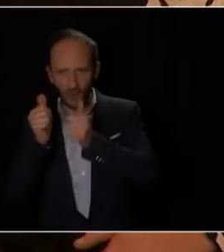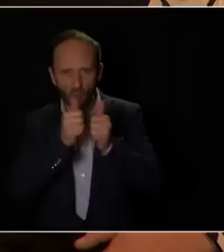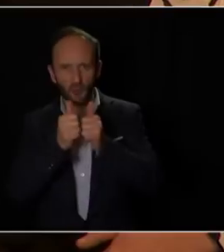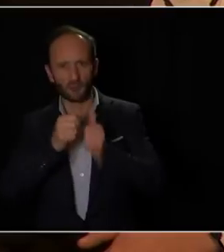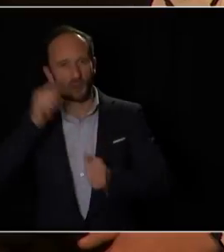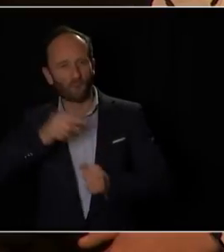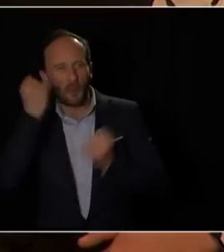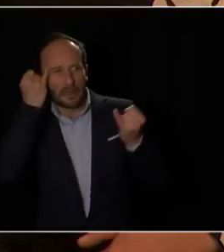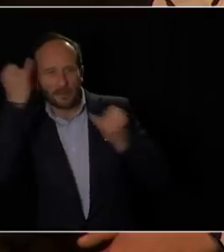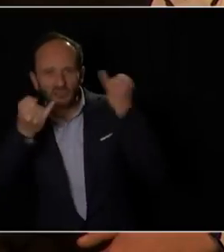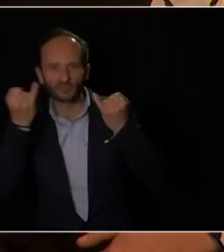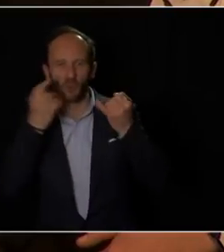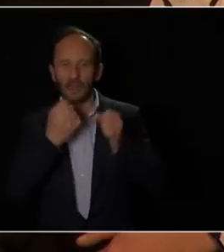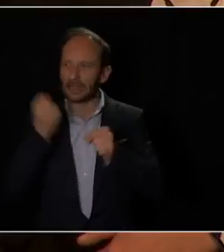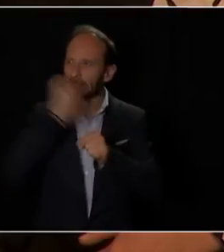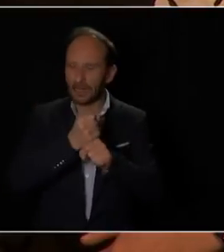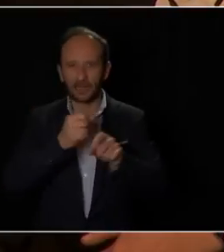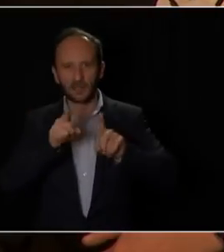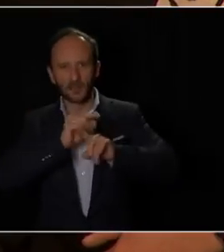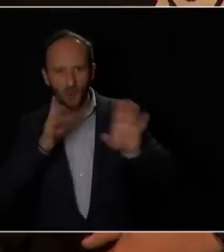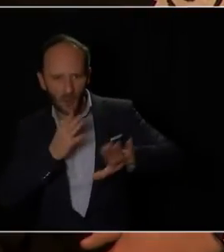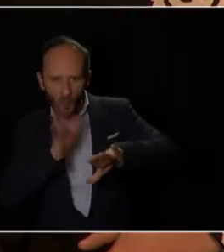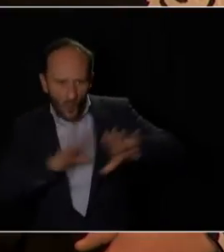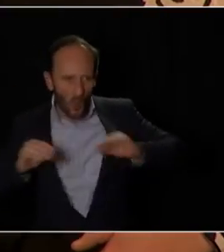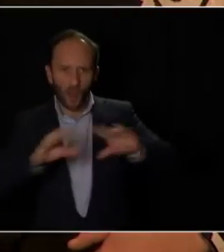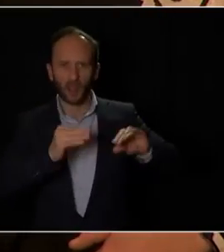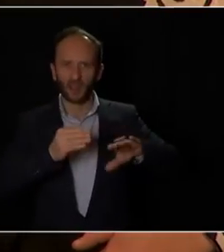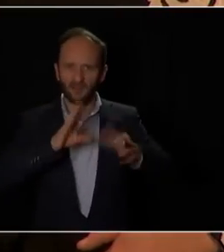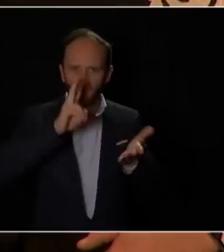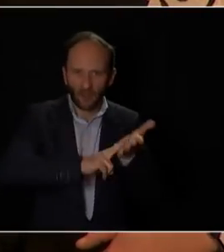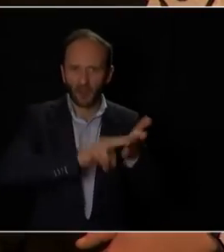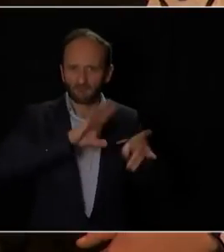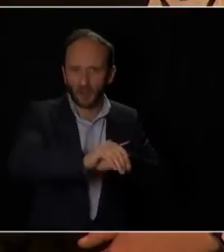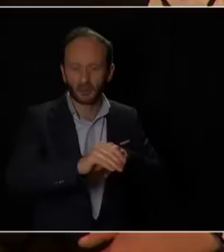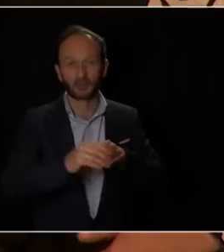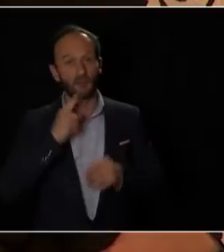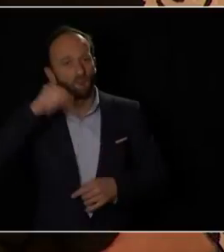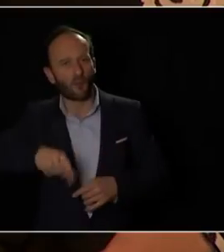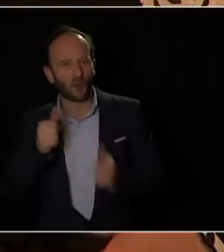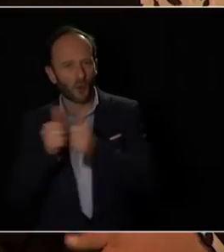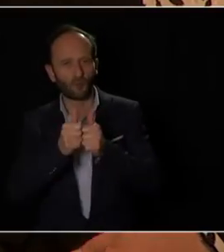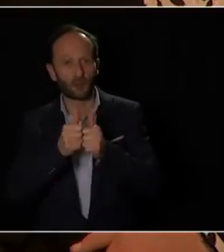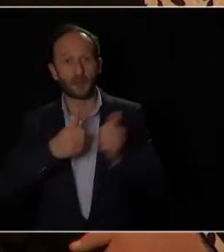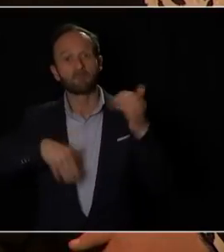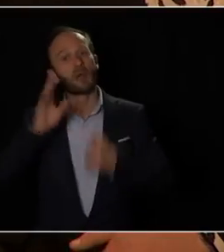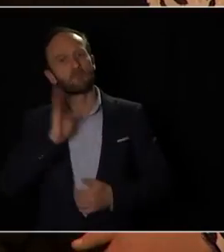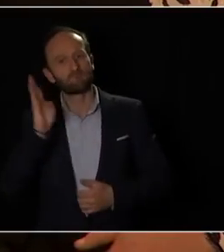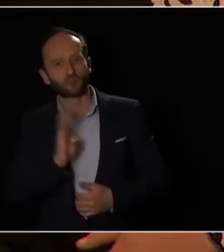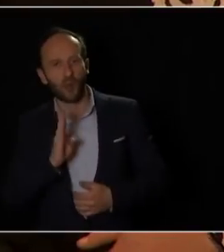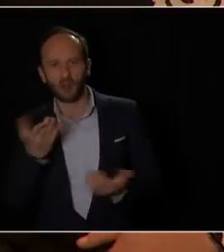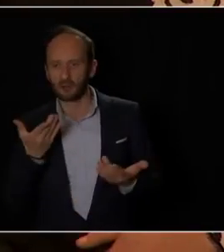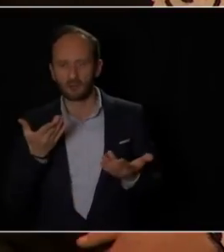d'audace, d'inventivité et de pragmatisme. Mais il est vrai que nous avons pour cela besoin de